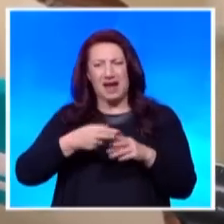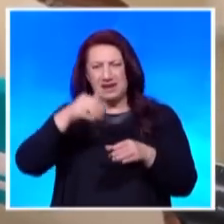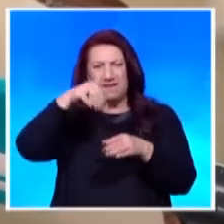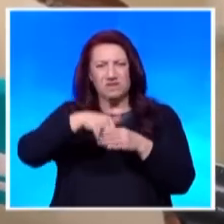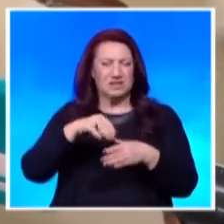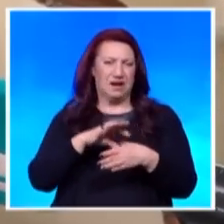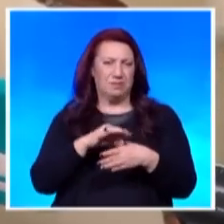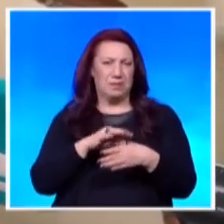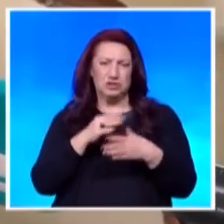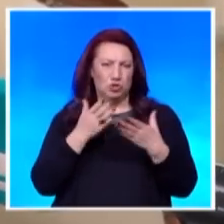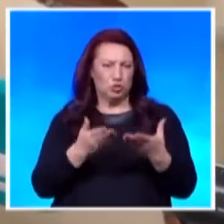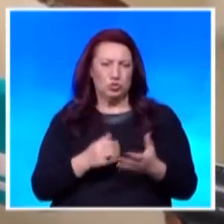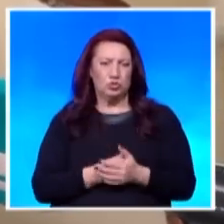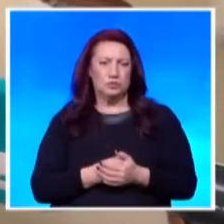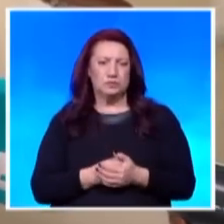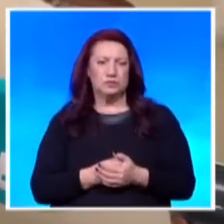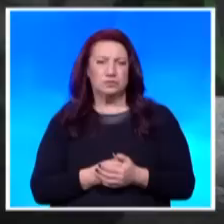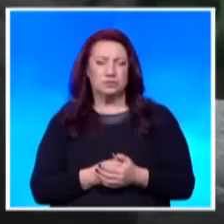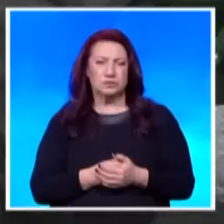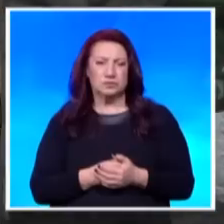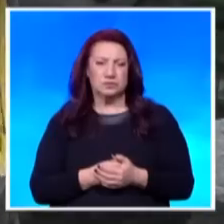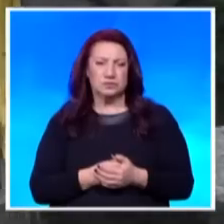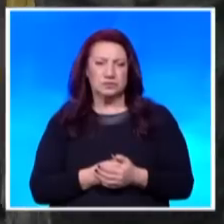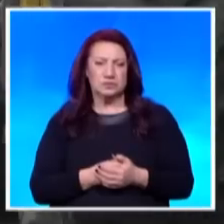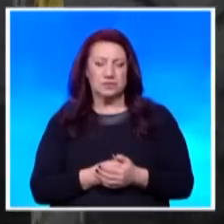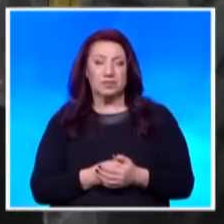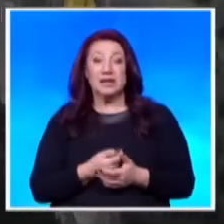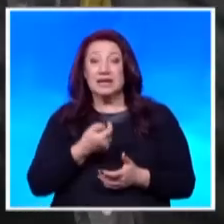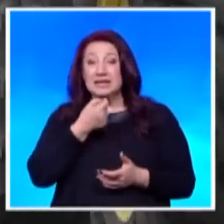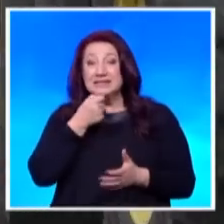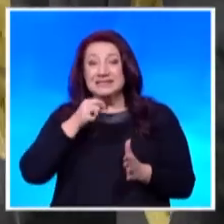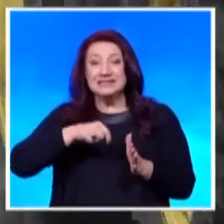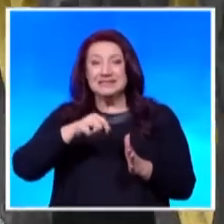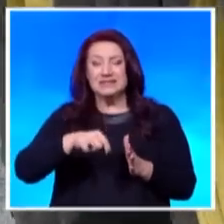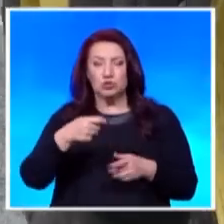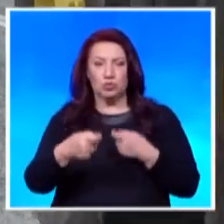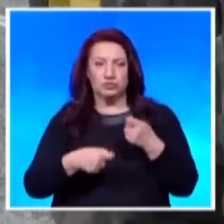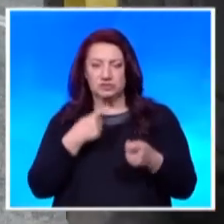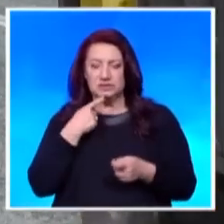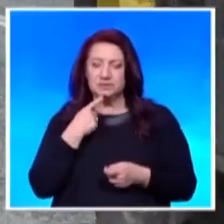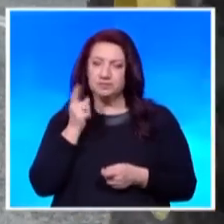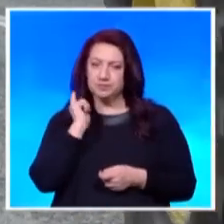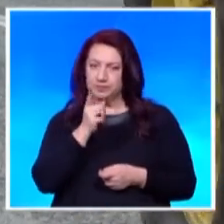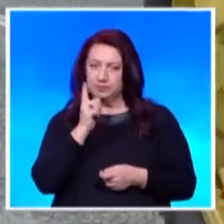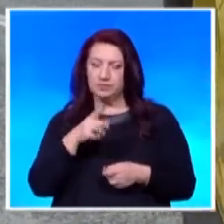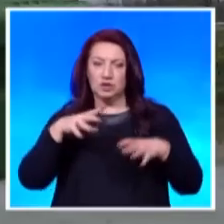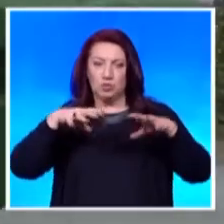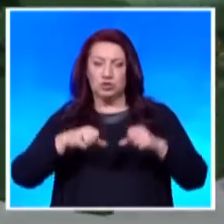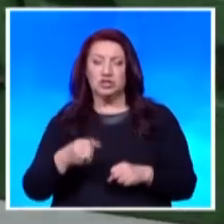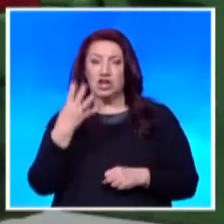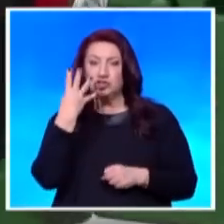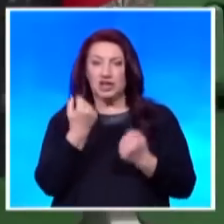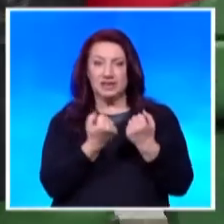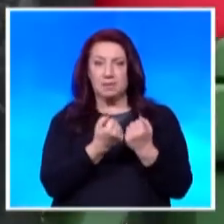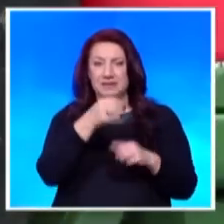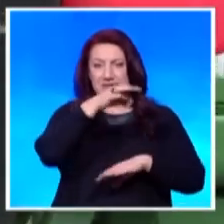да се открият в агнешкото месо. Зърнопроизводители пък се каня да блокира 4 гранични пункта при Румъния с тежка техника,